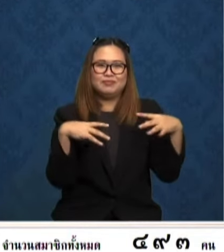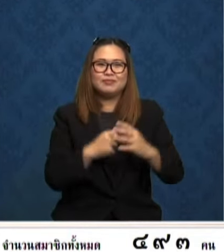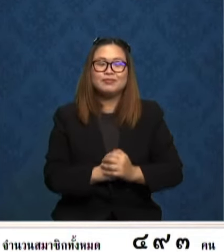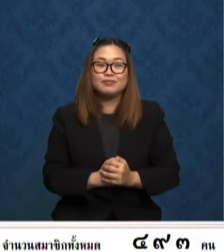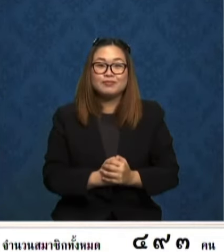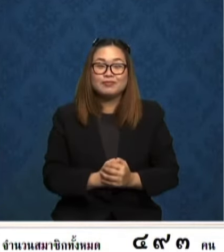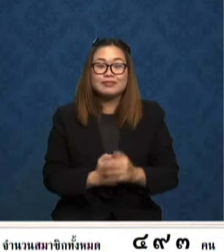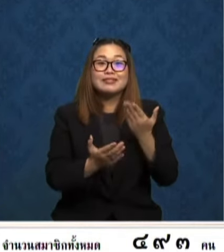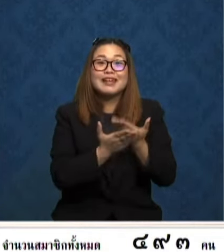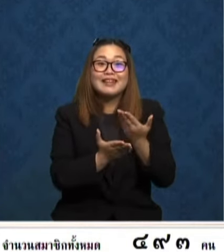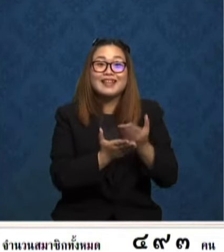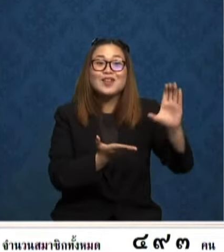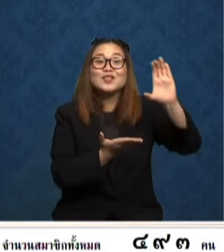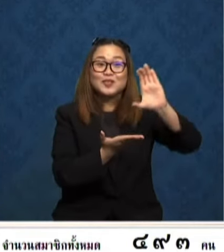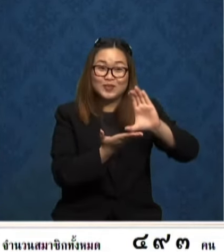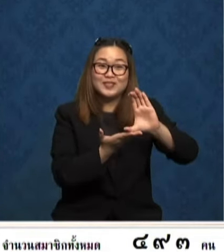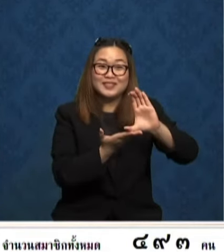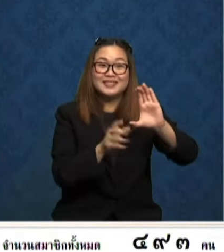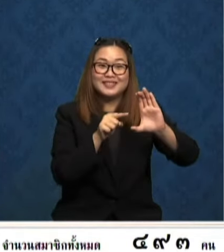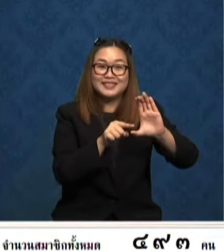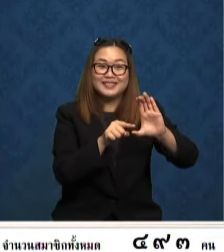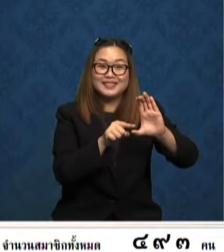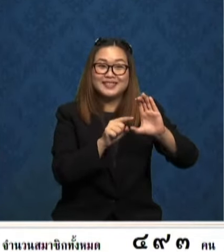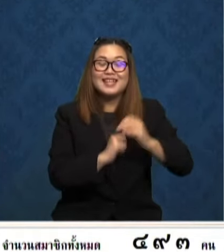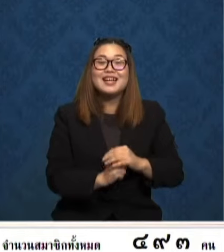ำหรับยอดวงเงินงบประมาณรายจ่าย